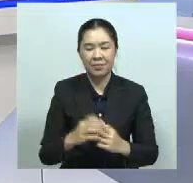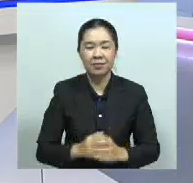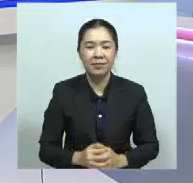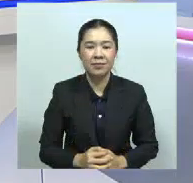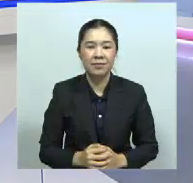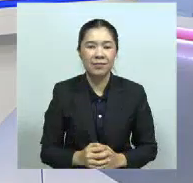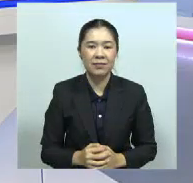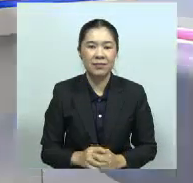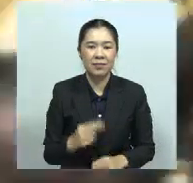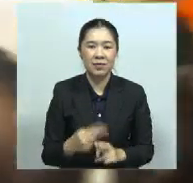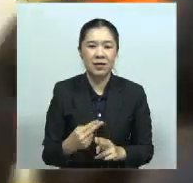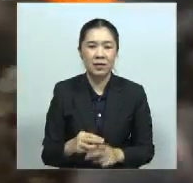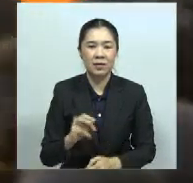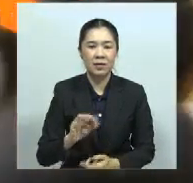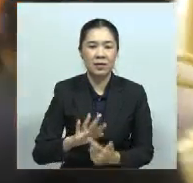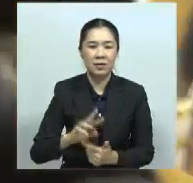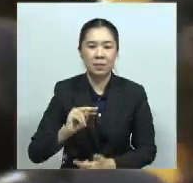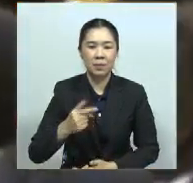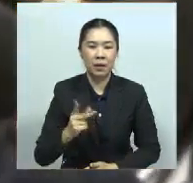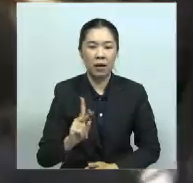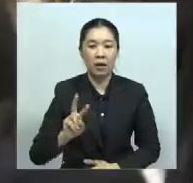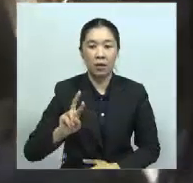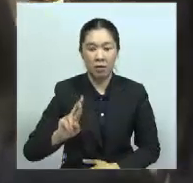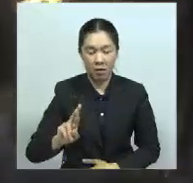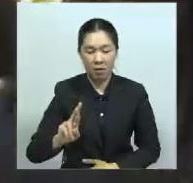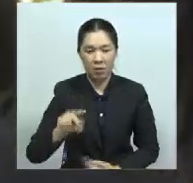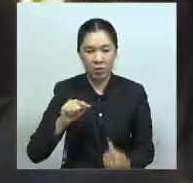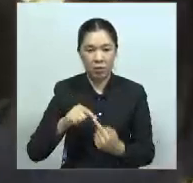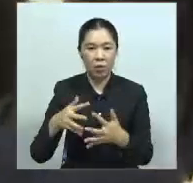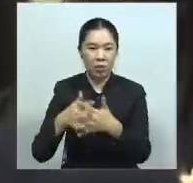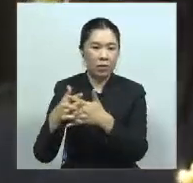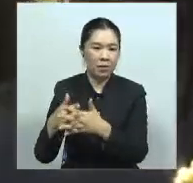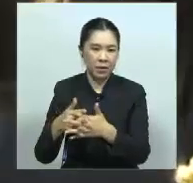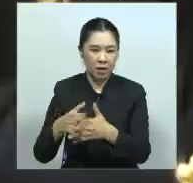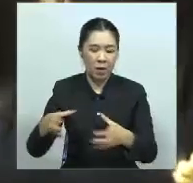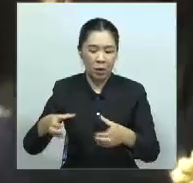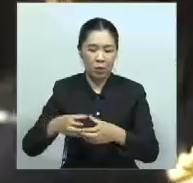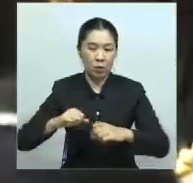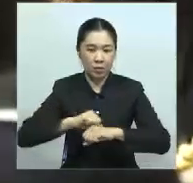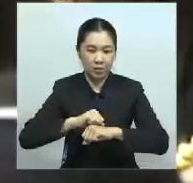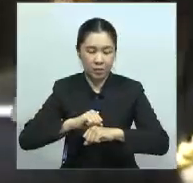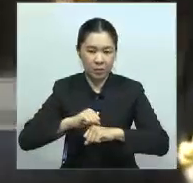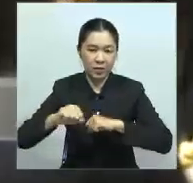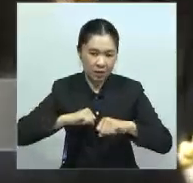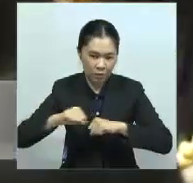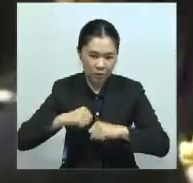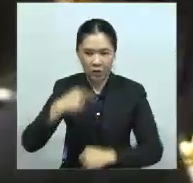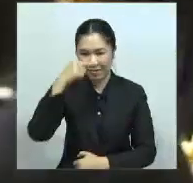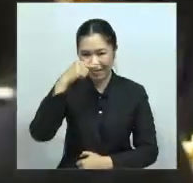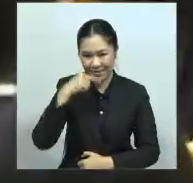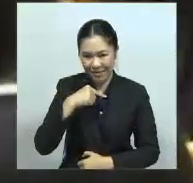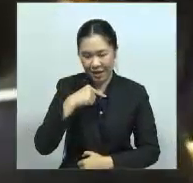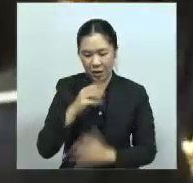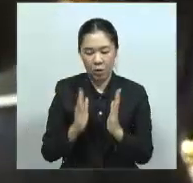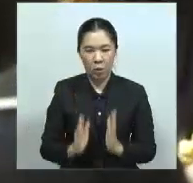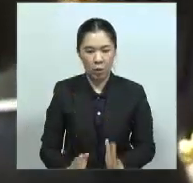โดยนายมังกรปทุมแก้วกงสุลใหญ่ณนครลอสแองเจลิสได้นำคณะเยาวชนไทยและผู้ร่วมโคร